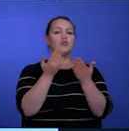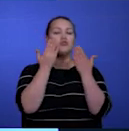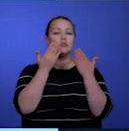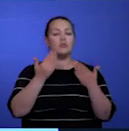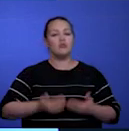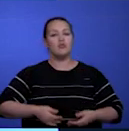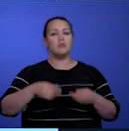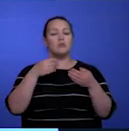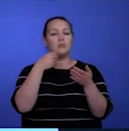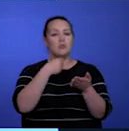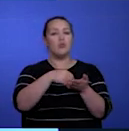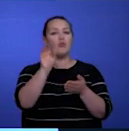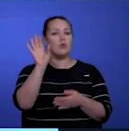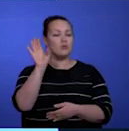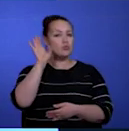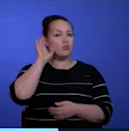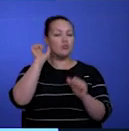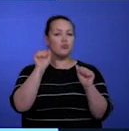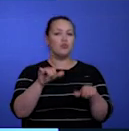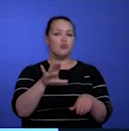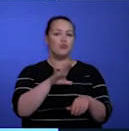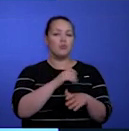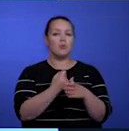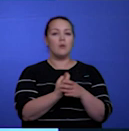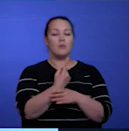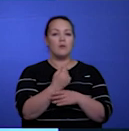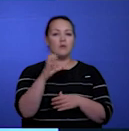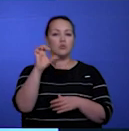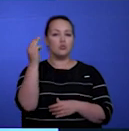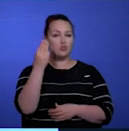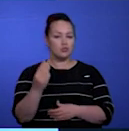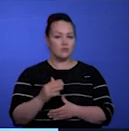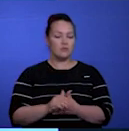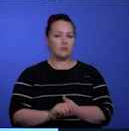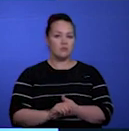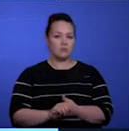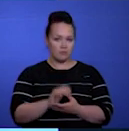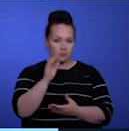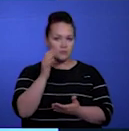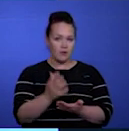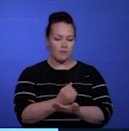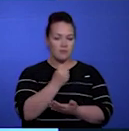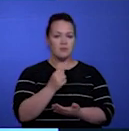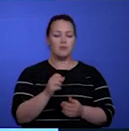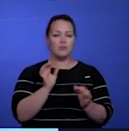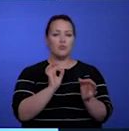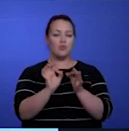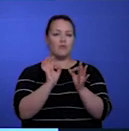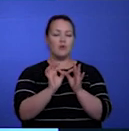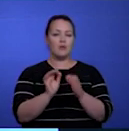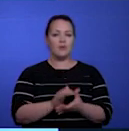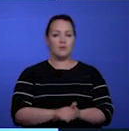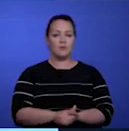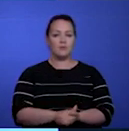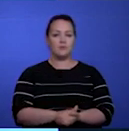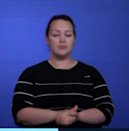покупать и слушать нужно было образовать существительные справились проверяем и так